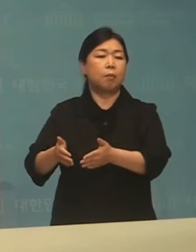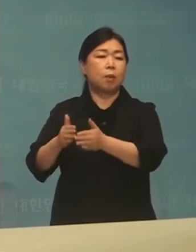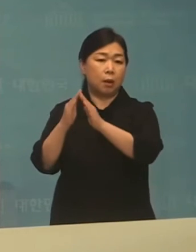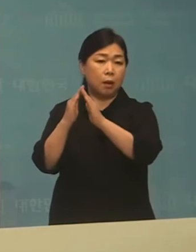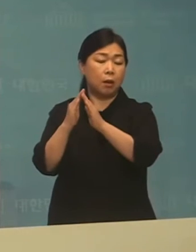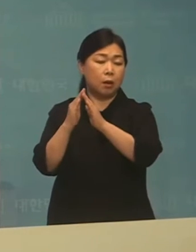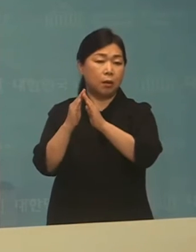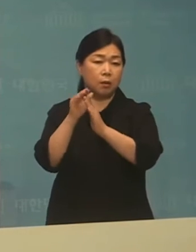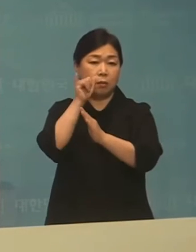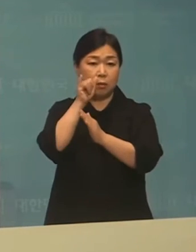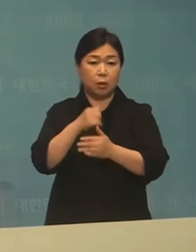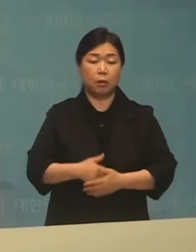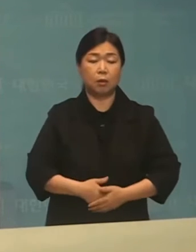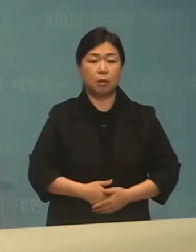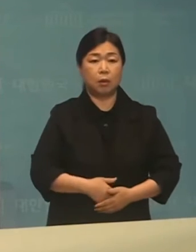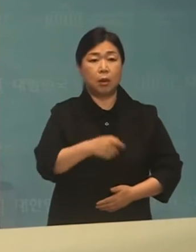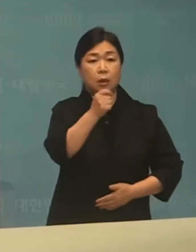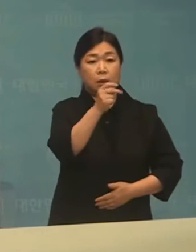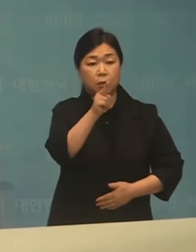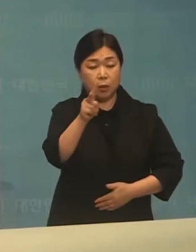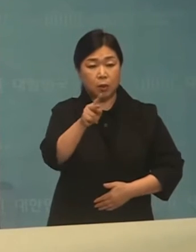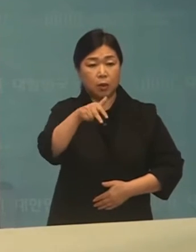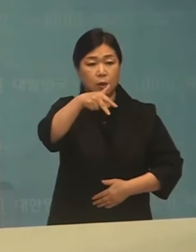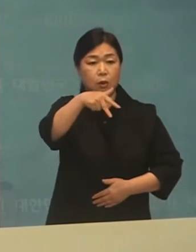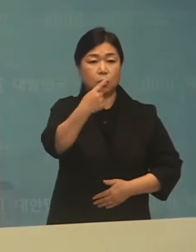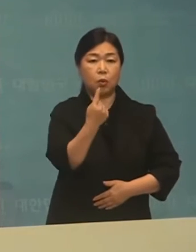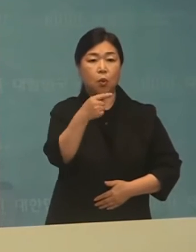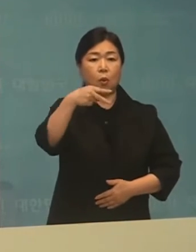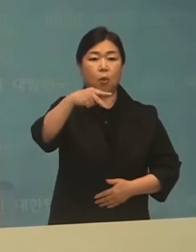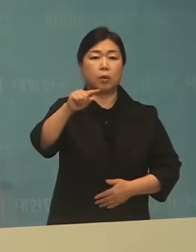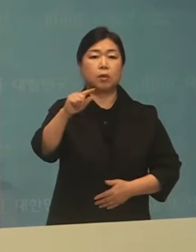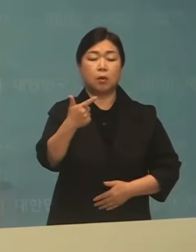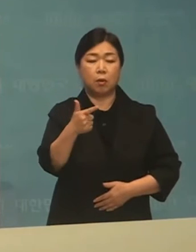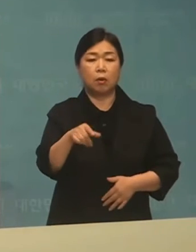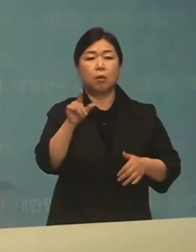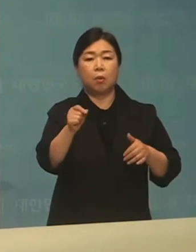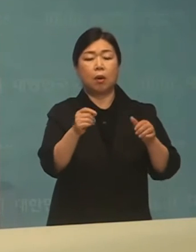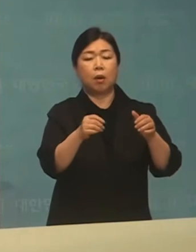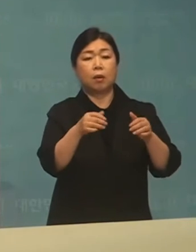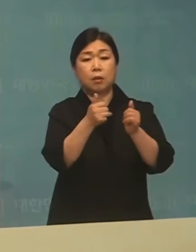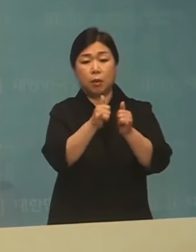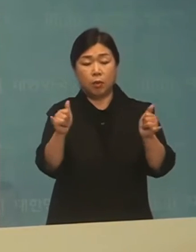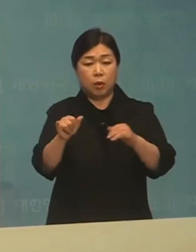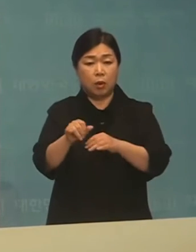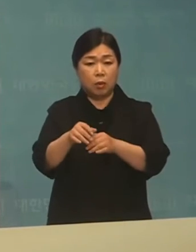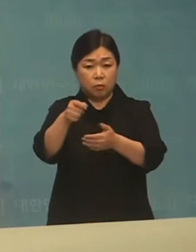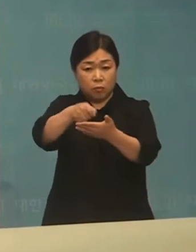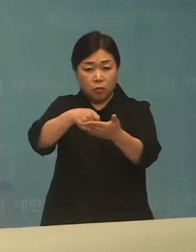TV조선은 이런 사람들을 취재하여 어제 보도했습니다.